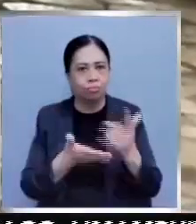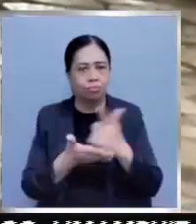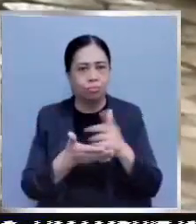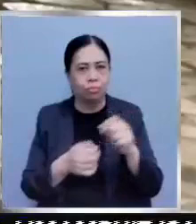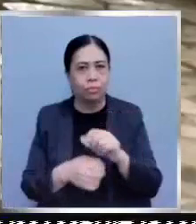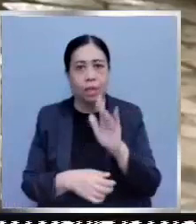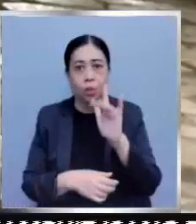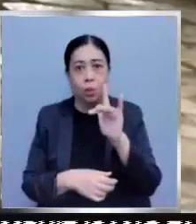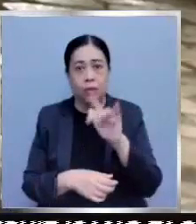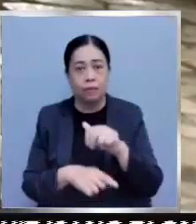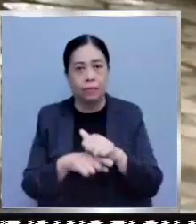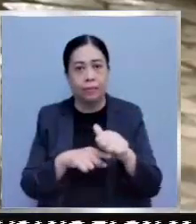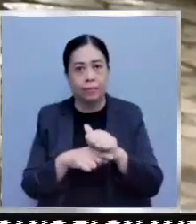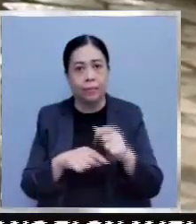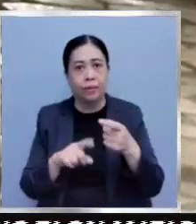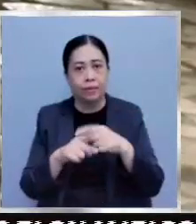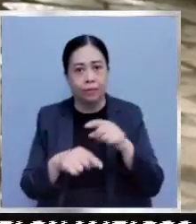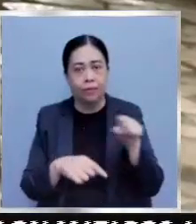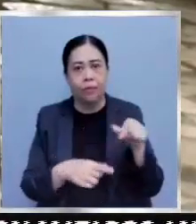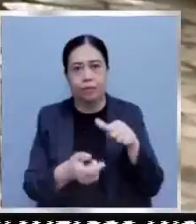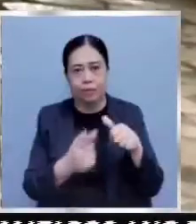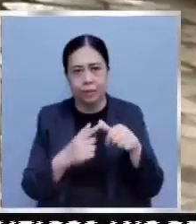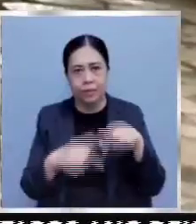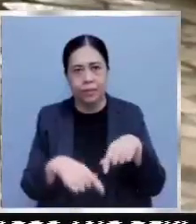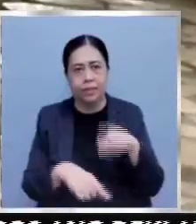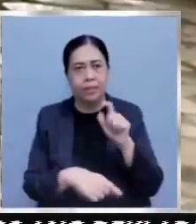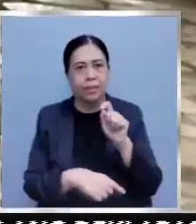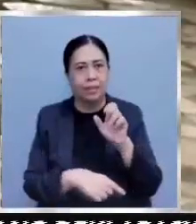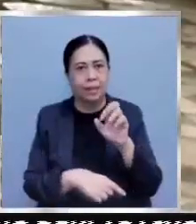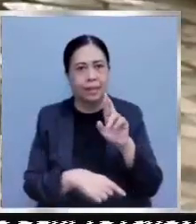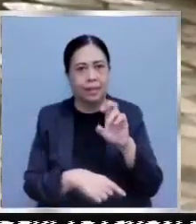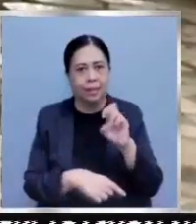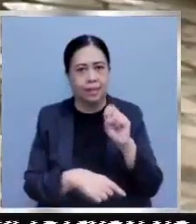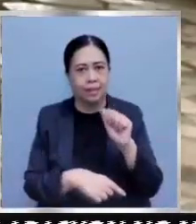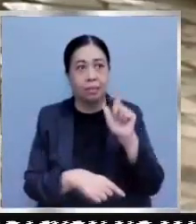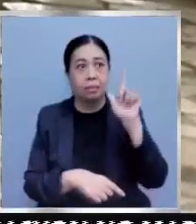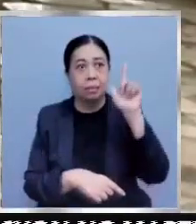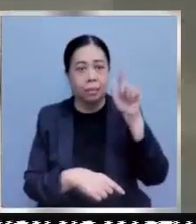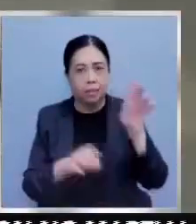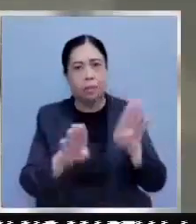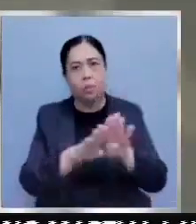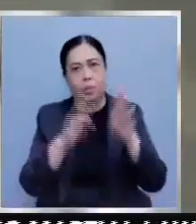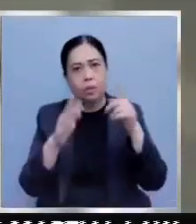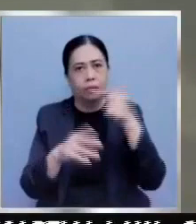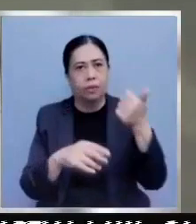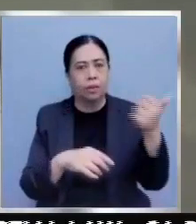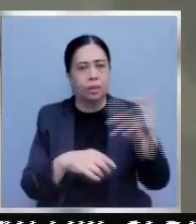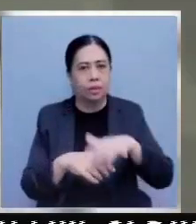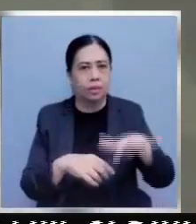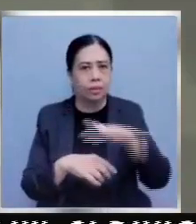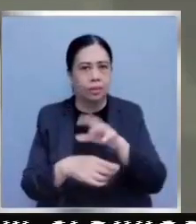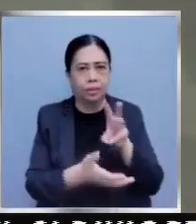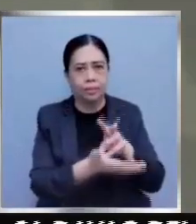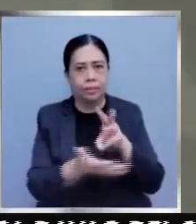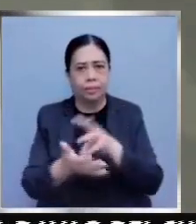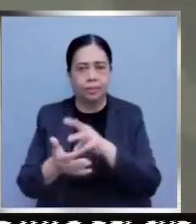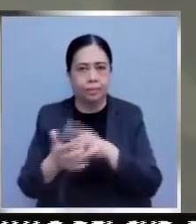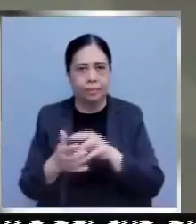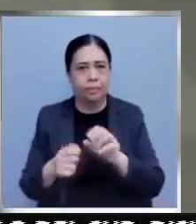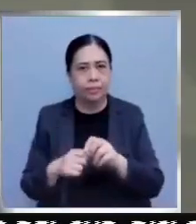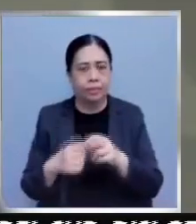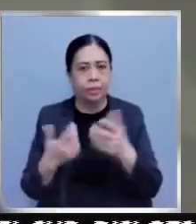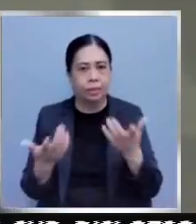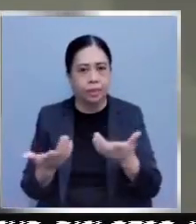trainees ay mga tag bayan muna ng Teres sa bago ito buksan para sa ibang mga tag bayan nagtuturuan naman sila on how to collect garbage at